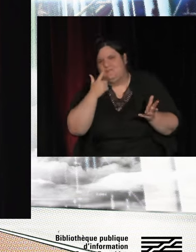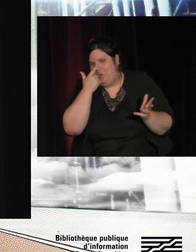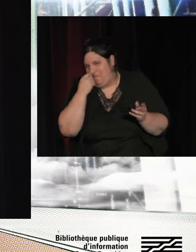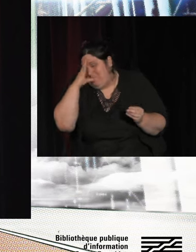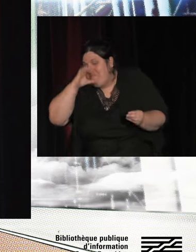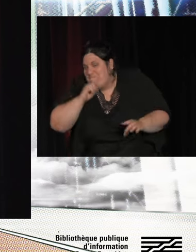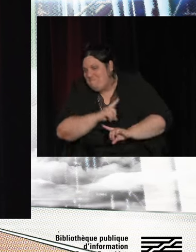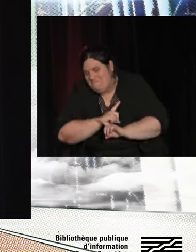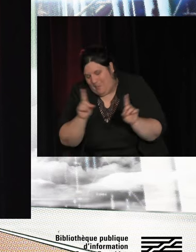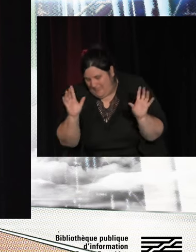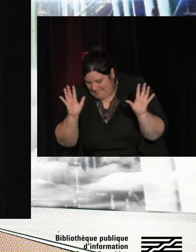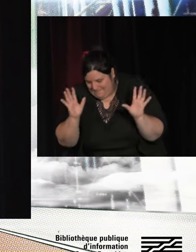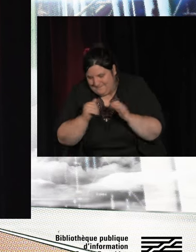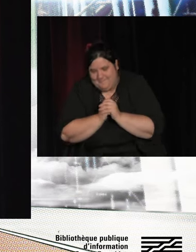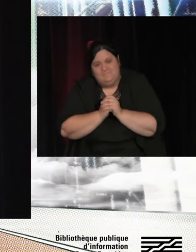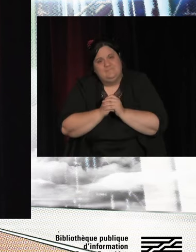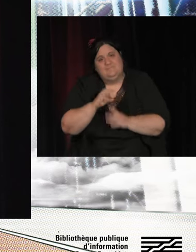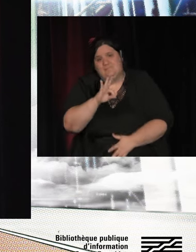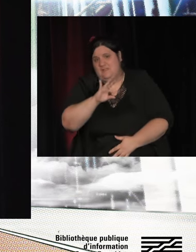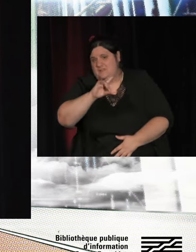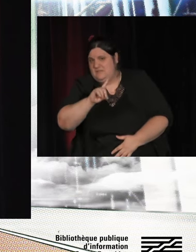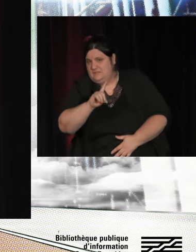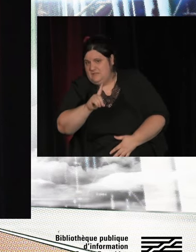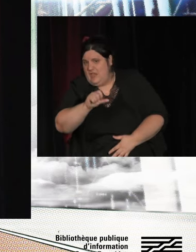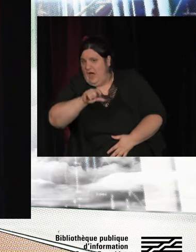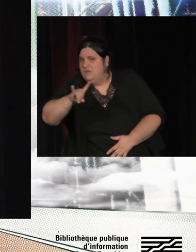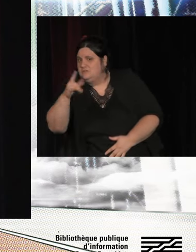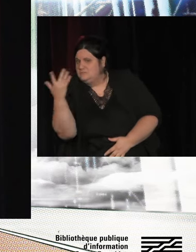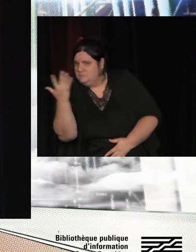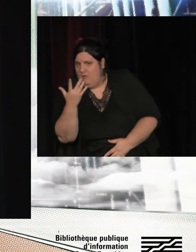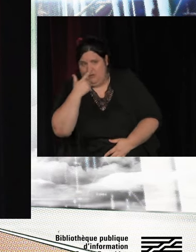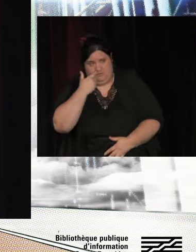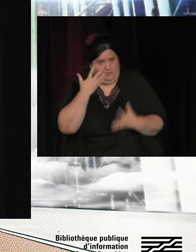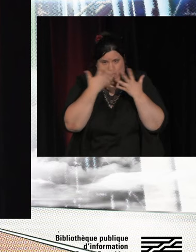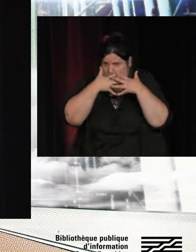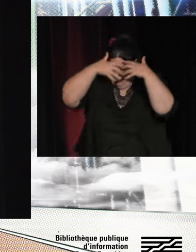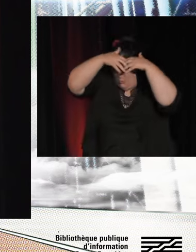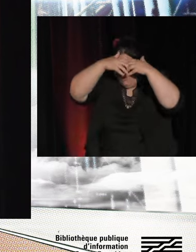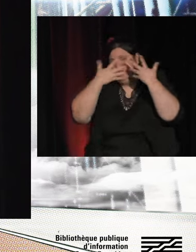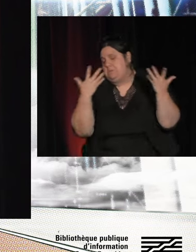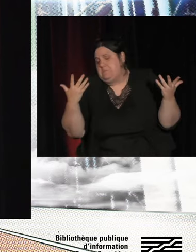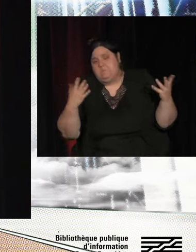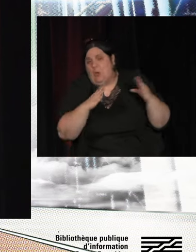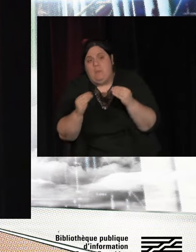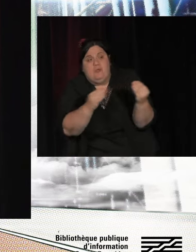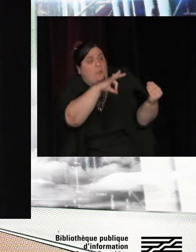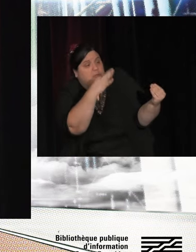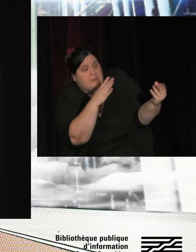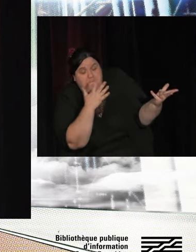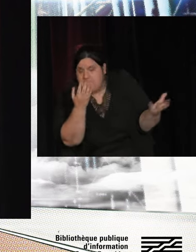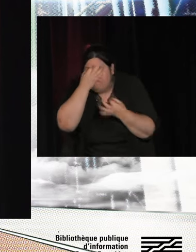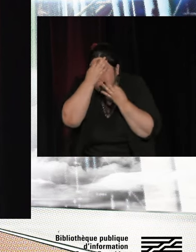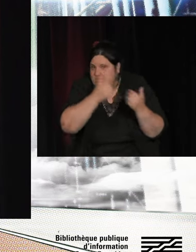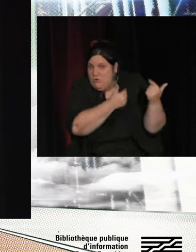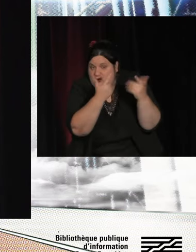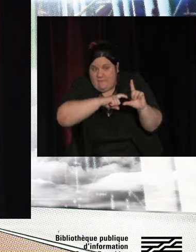tout. Donc le trouble de l'attention, c'est un trouble neurologique qui affecte une partie de la population. Je n'ai pas les chiffres exacts. Et il